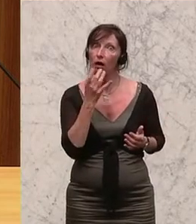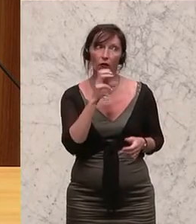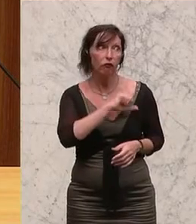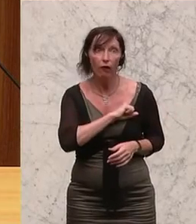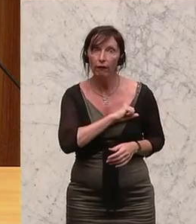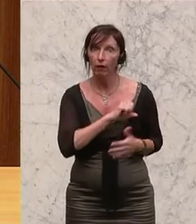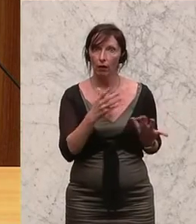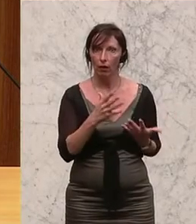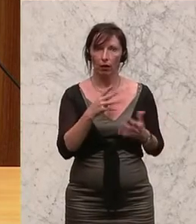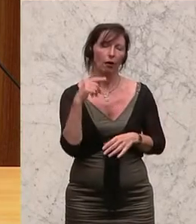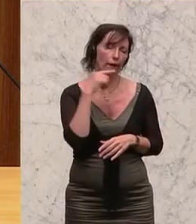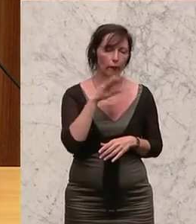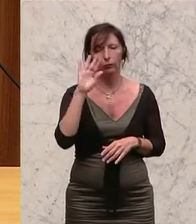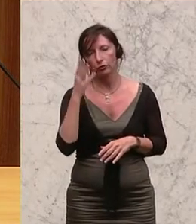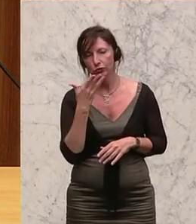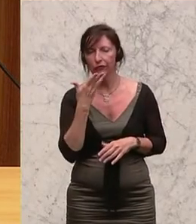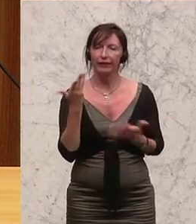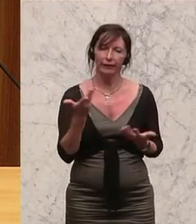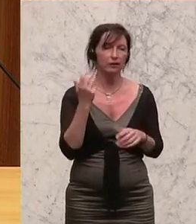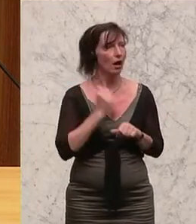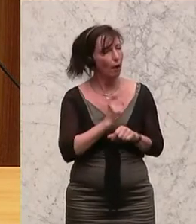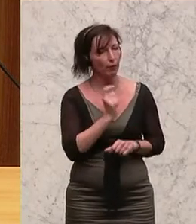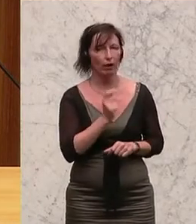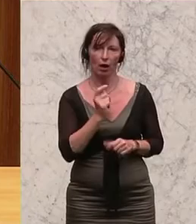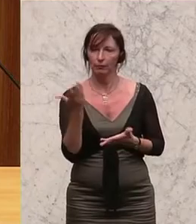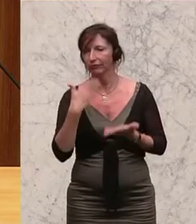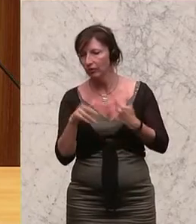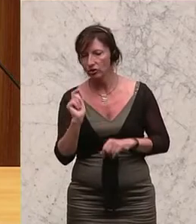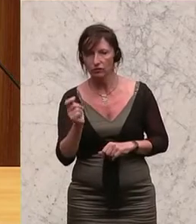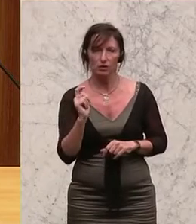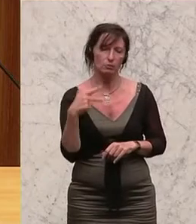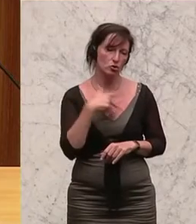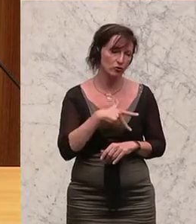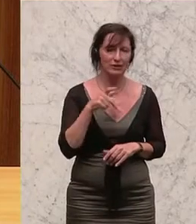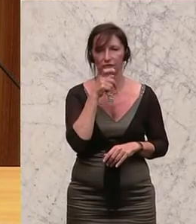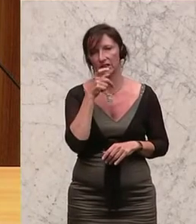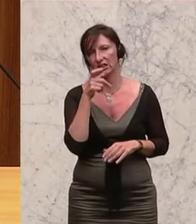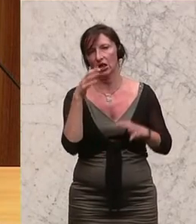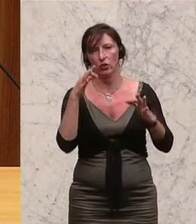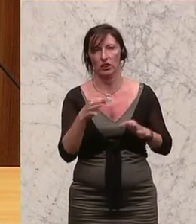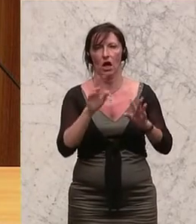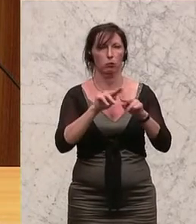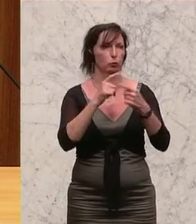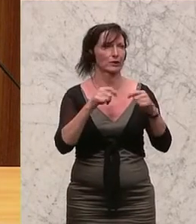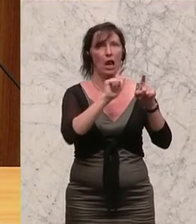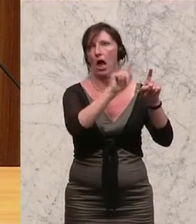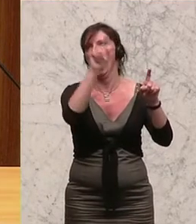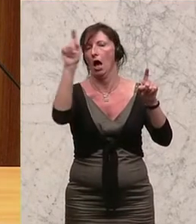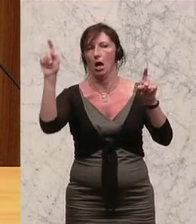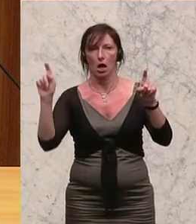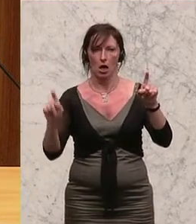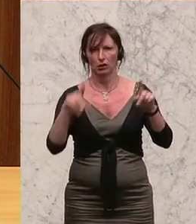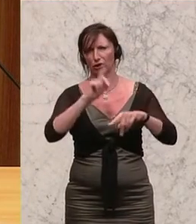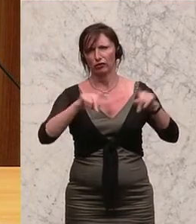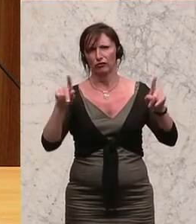Bereichen von Rot und Schwarz, Arbeiterkammer, Wirtschaftskammer, Sozialversicherungsträger in den Ländern, in den ganzen